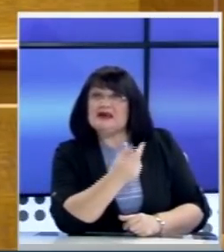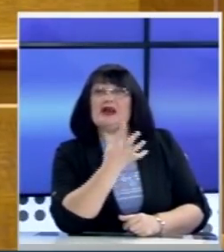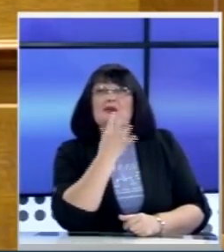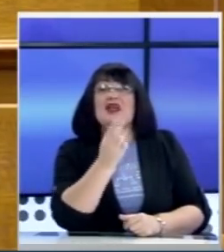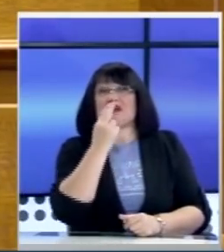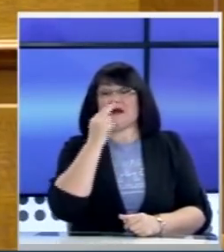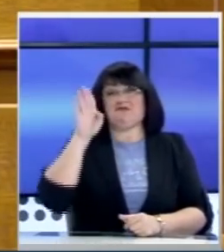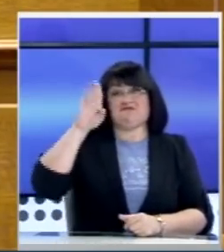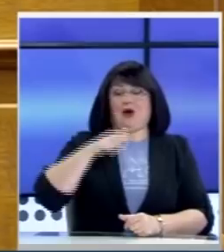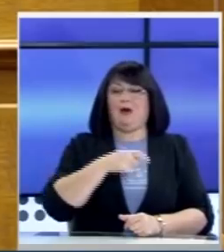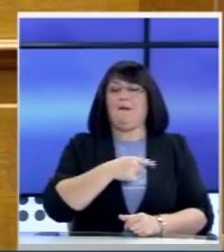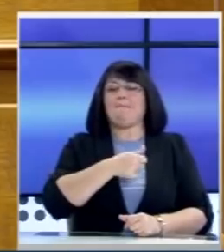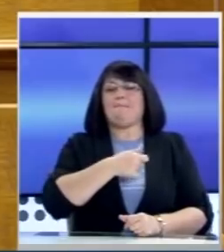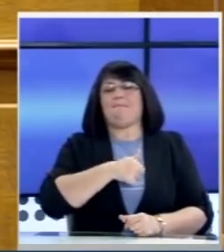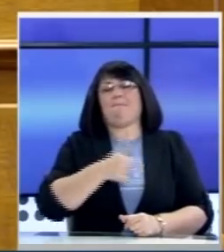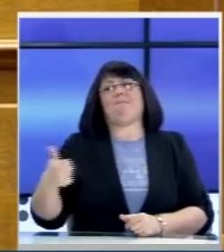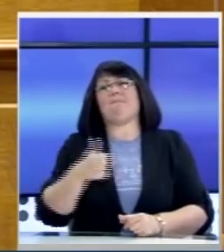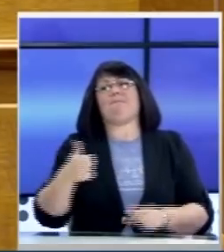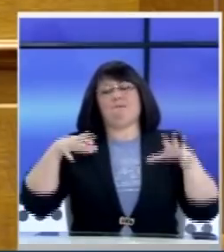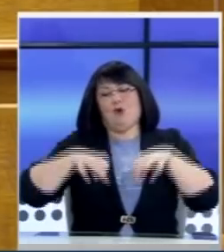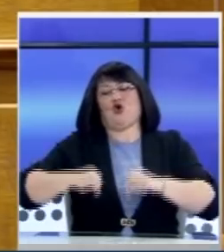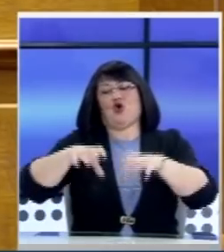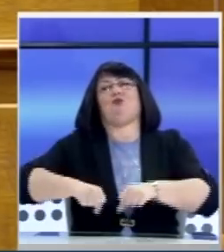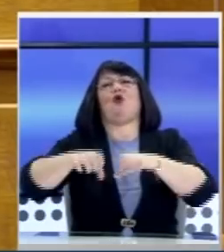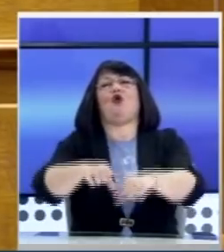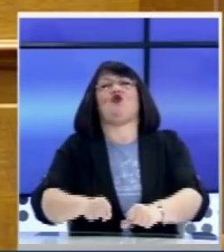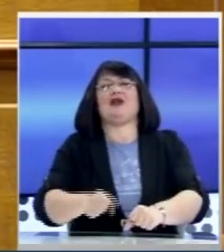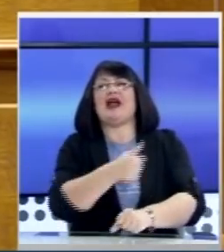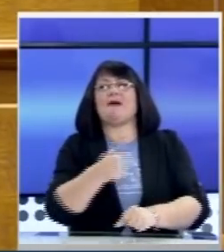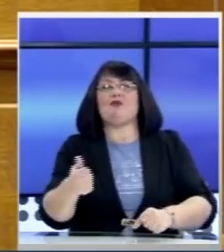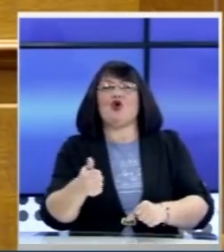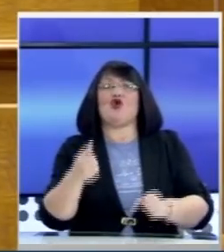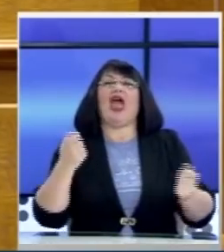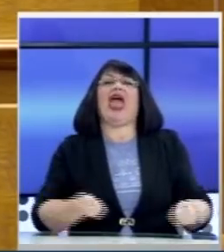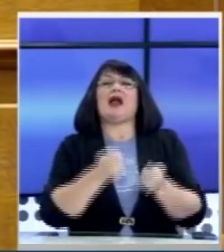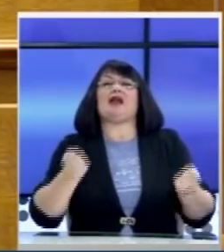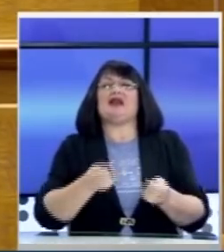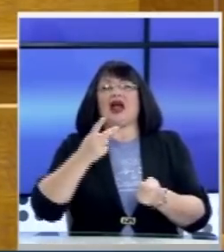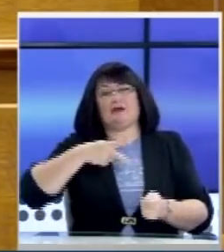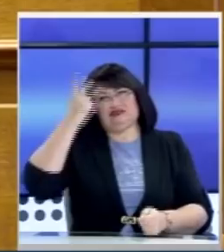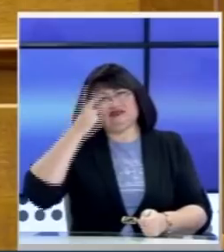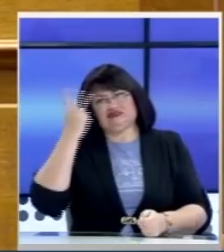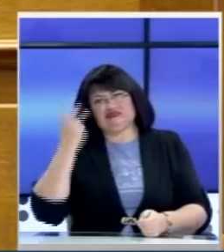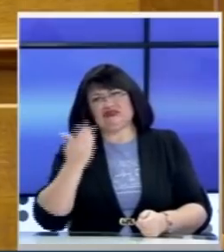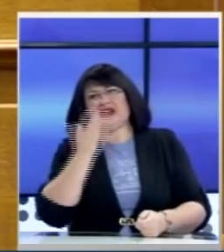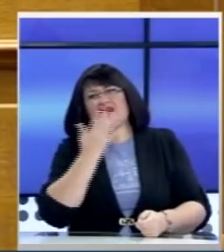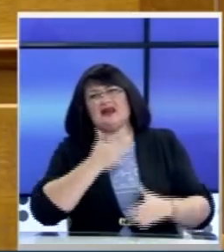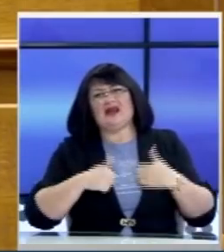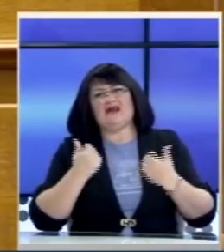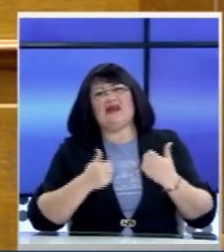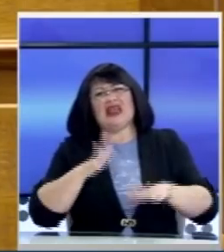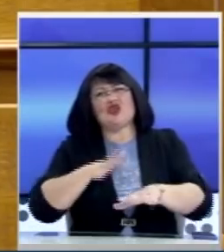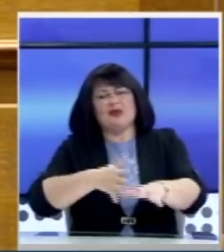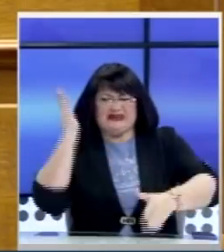των μονοπωλίων, είναι αποτελεσματικό μόνο για καταστολή εργατικών, λαϊκών, νεανικών